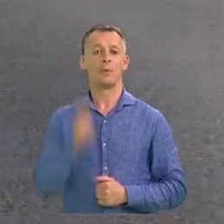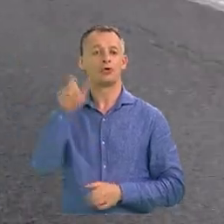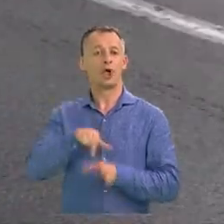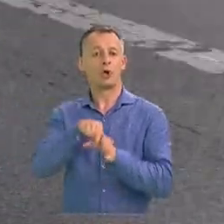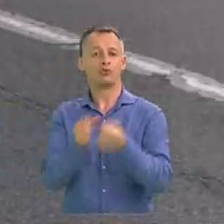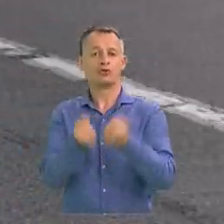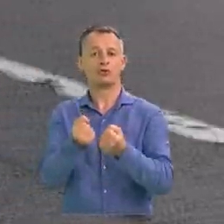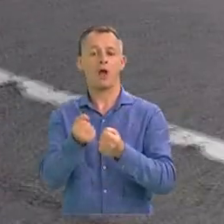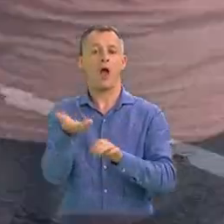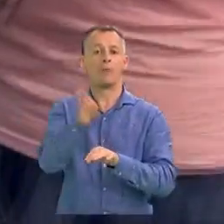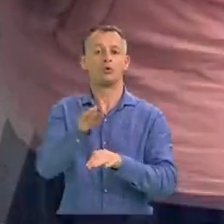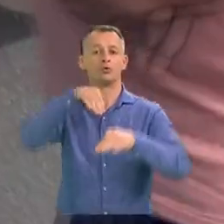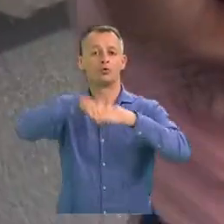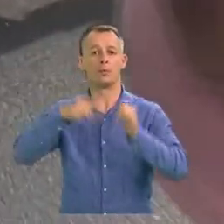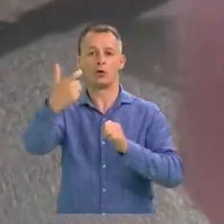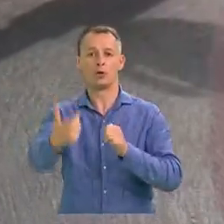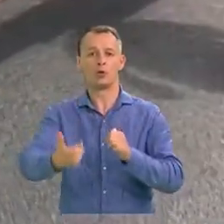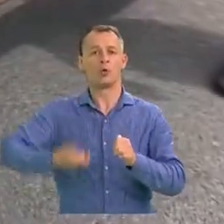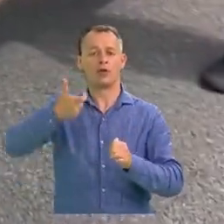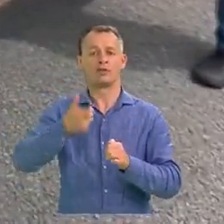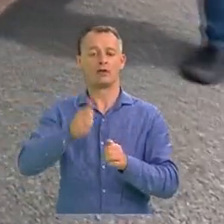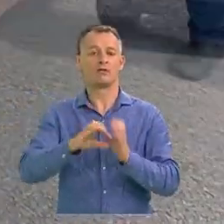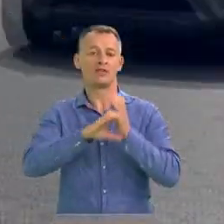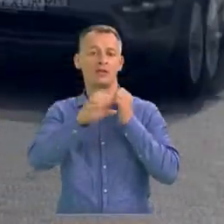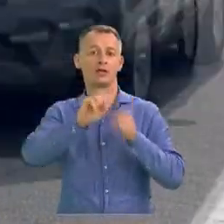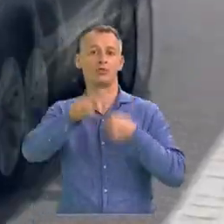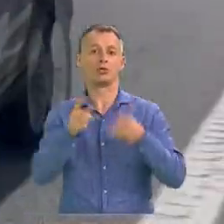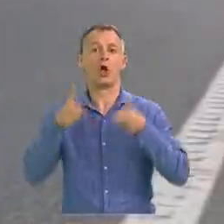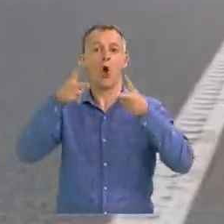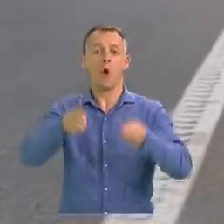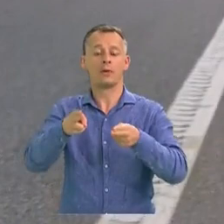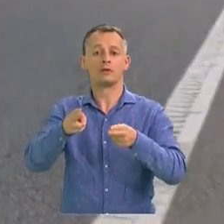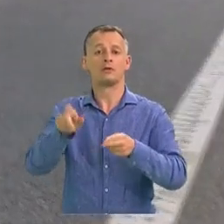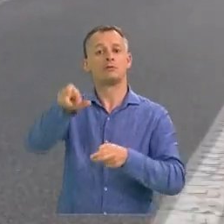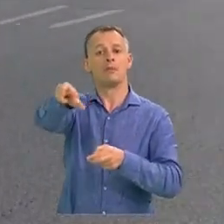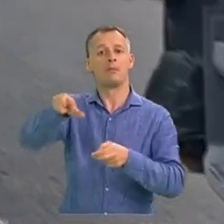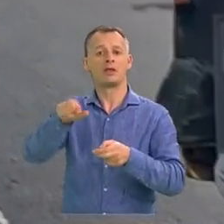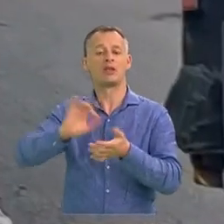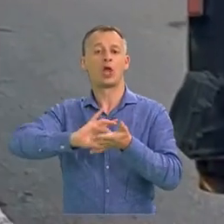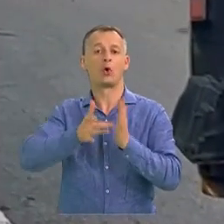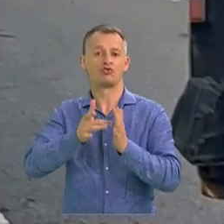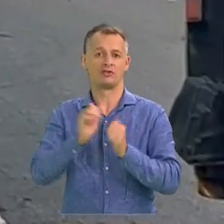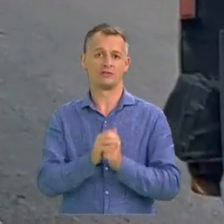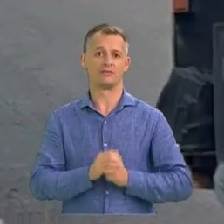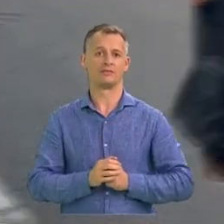Un șofer a sfârșit sub roțile unui tir după ce a oprit pe banda de urgență pe autostradă, dar nu a mai avut timp să semnalizeze.